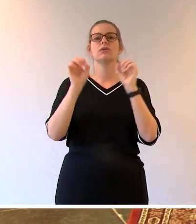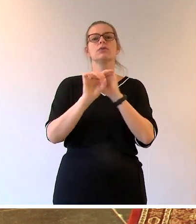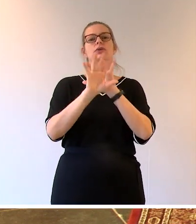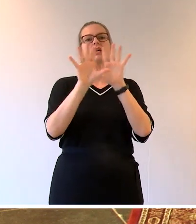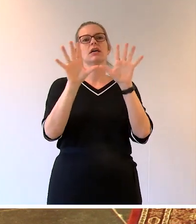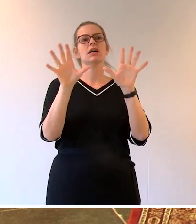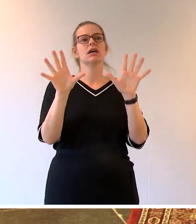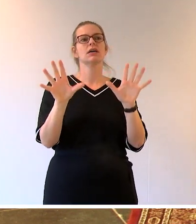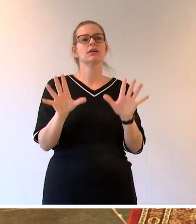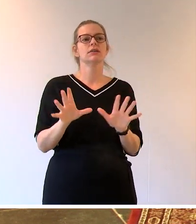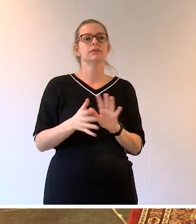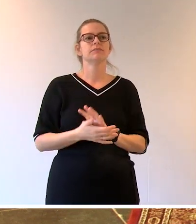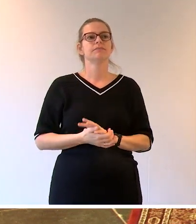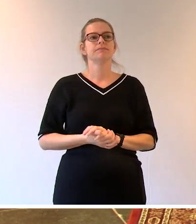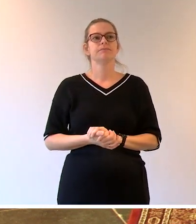halleluja.